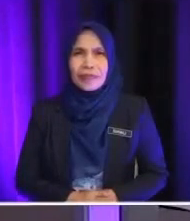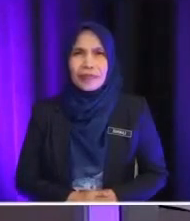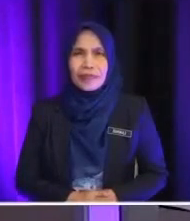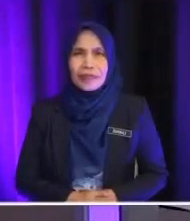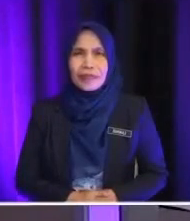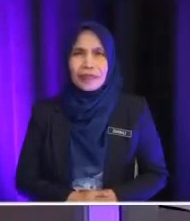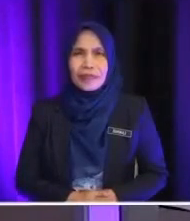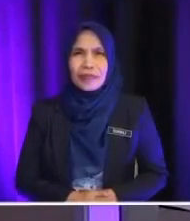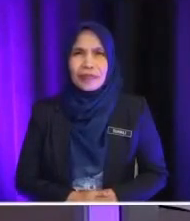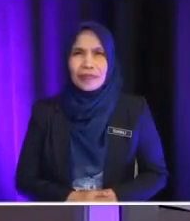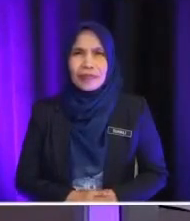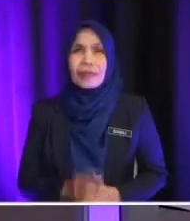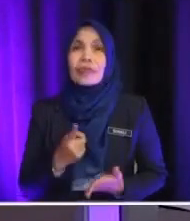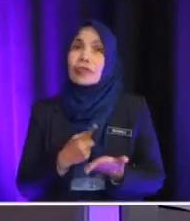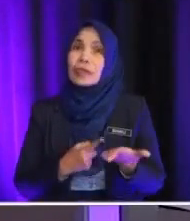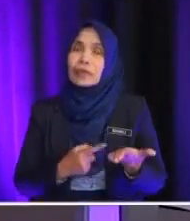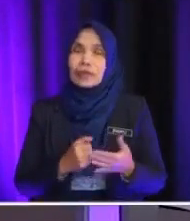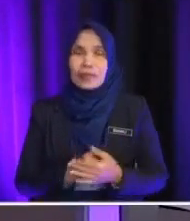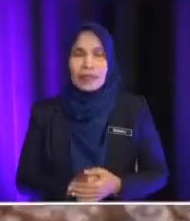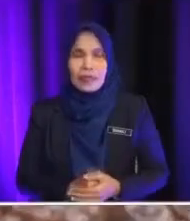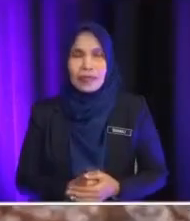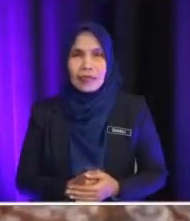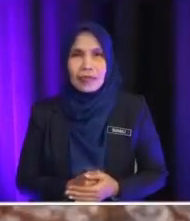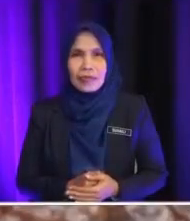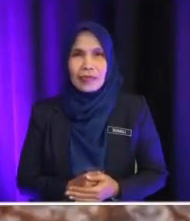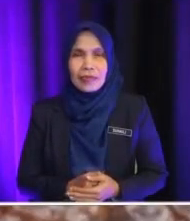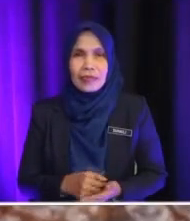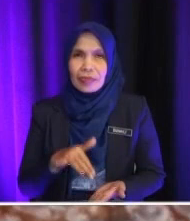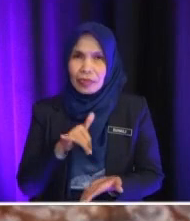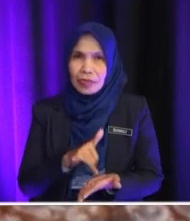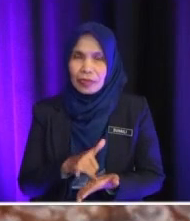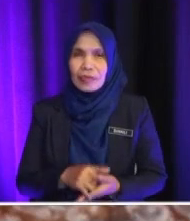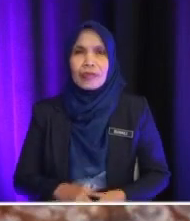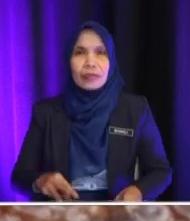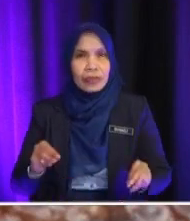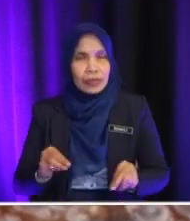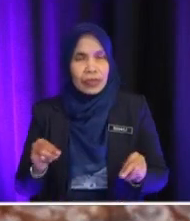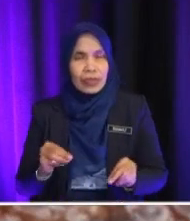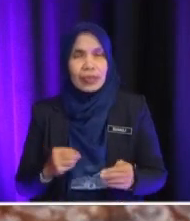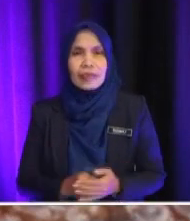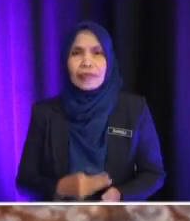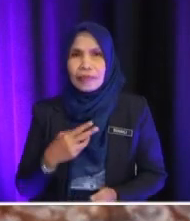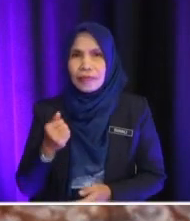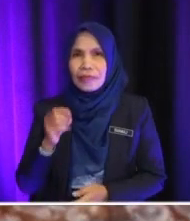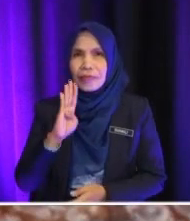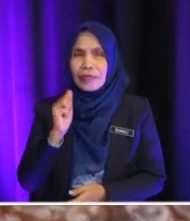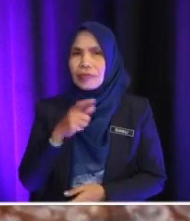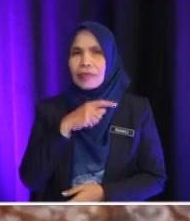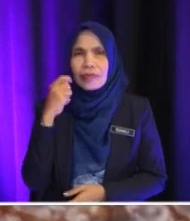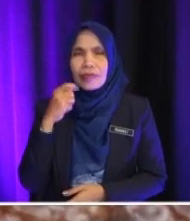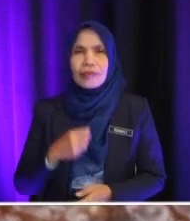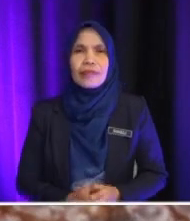Apa maksud kaedah memasak haba kering? Okey, makanan boleh dipanggang